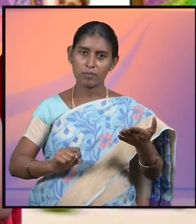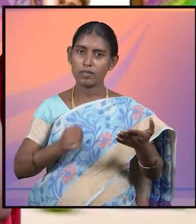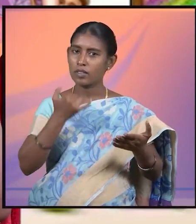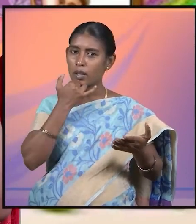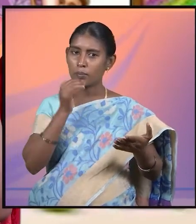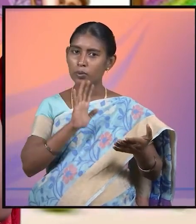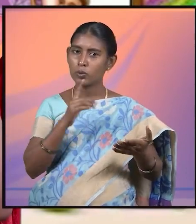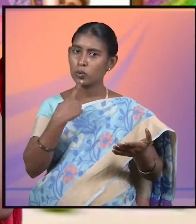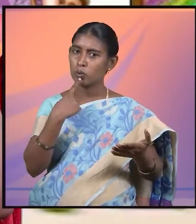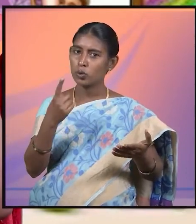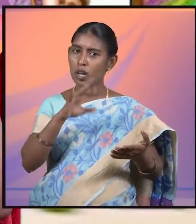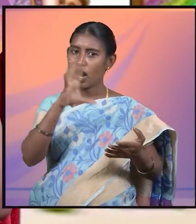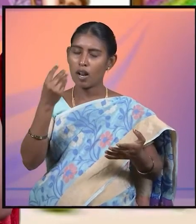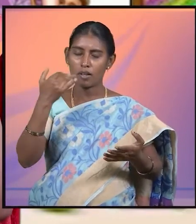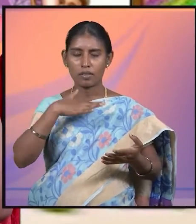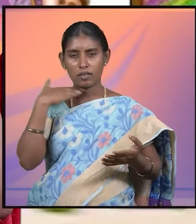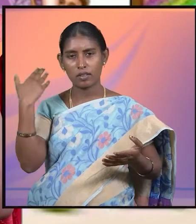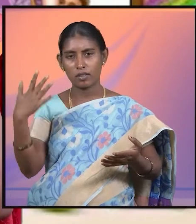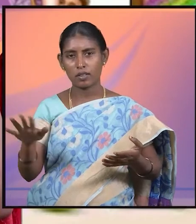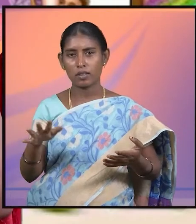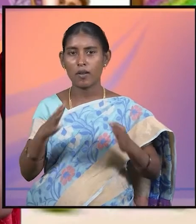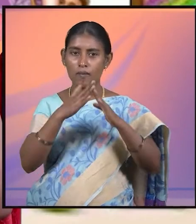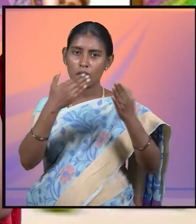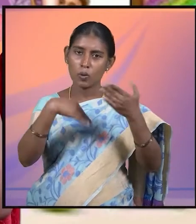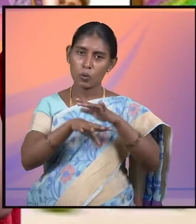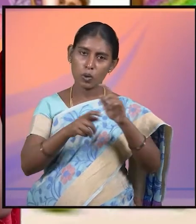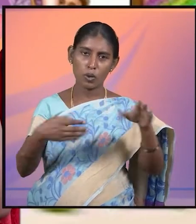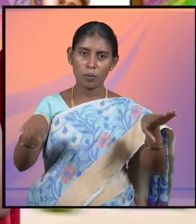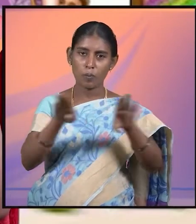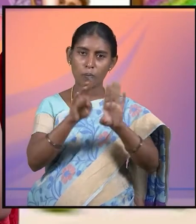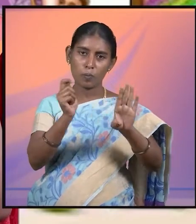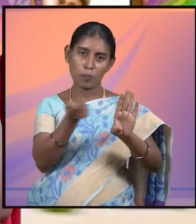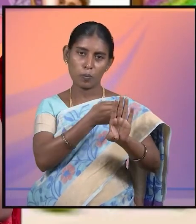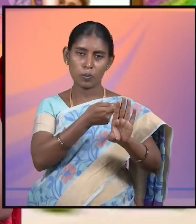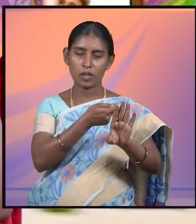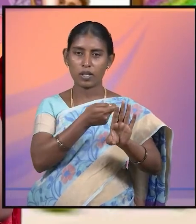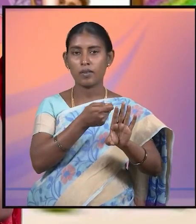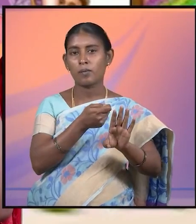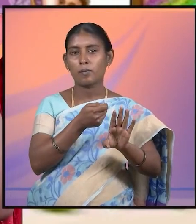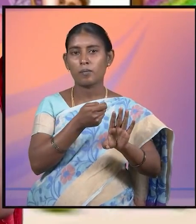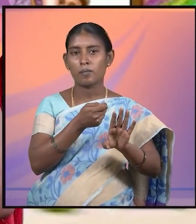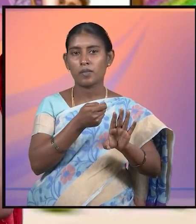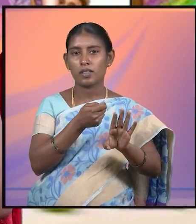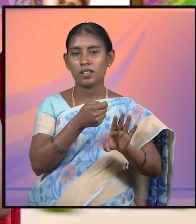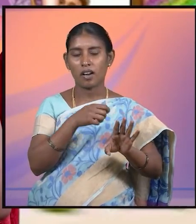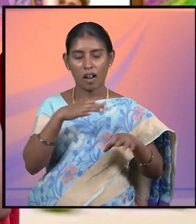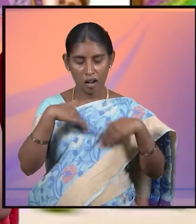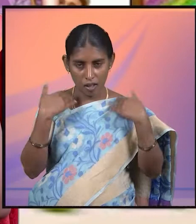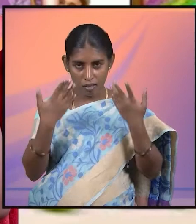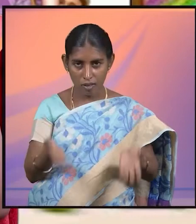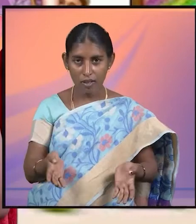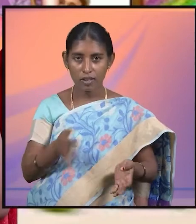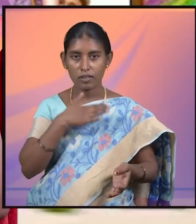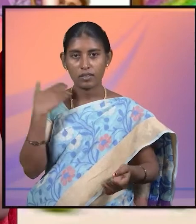தீமை என்றெண்ணி இருந்தவர் மாய்ந்து விட்டார். வீட்டுக்குள்ளே பெண்ணை பூட்டி வைப்போம் என்ற விந்தை மனிதர் தலை